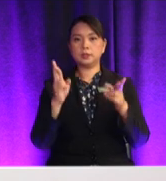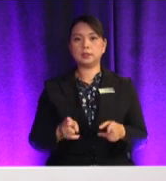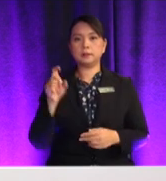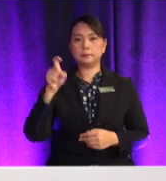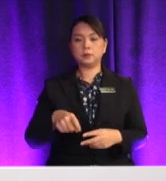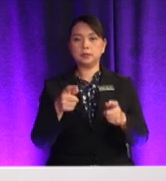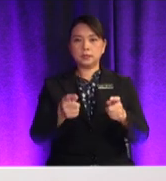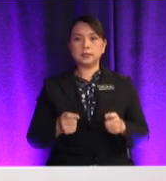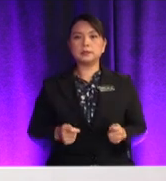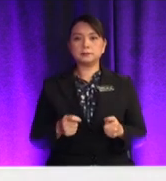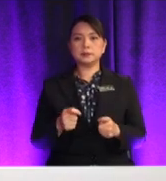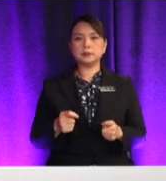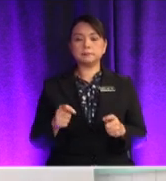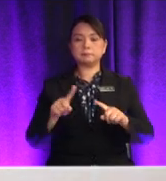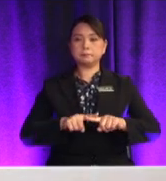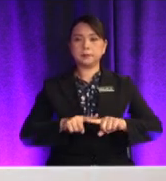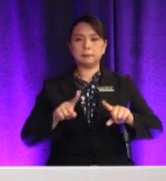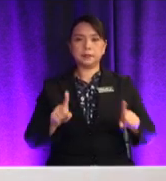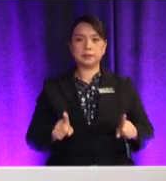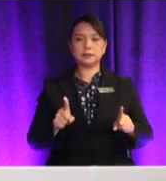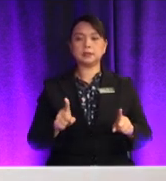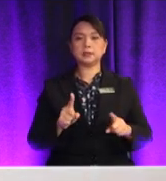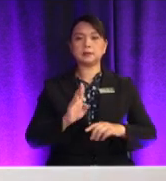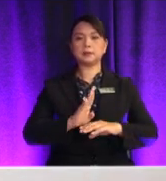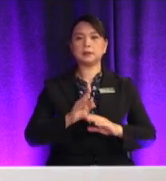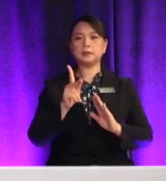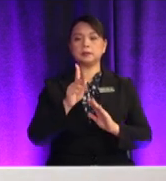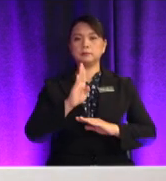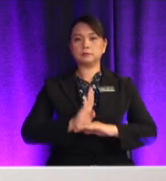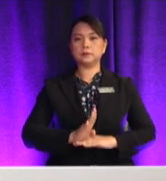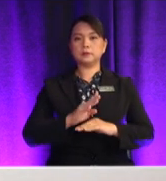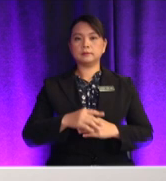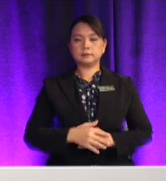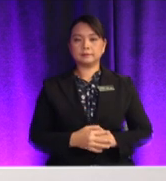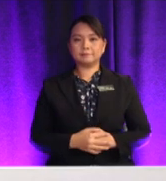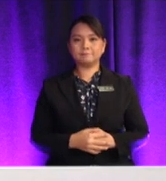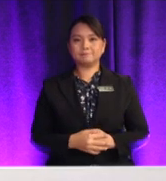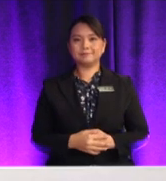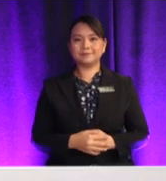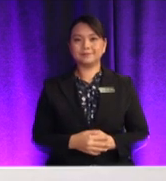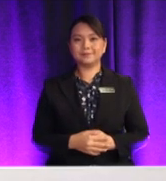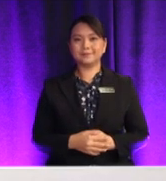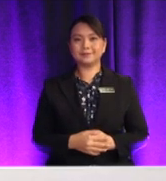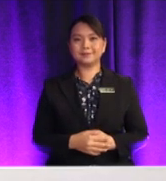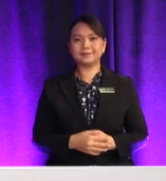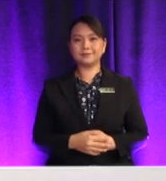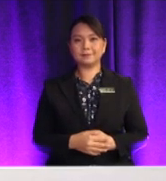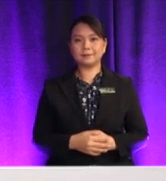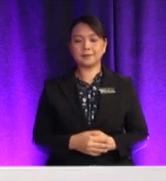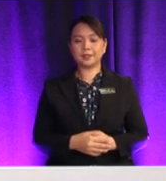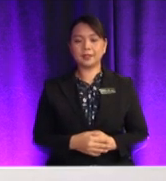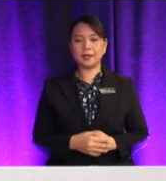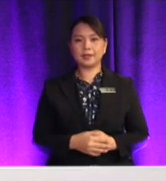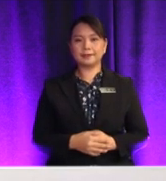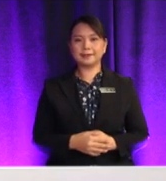menerima persamaan dan perbezaan kebudayaan. Tarik nafas dulu, tarik nafas. Tarik nafas, lepas. Jawab